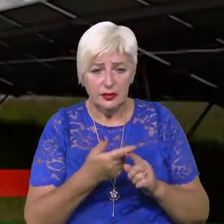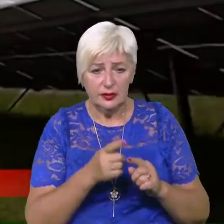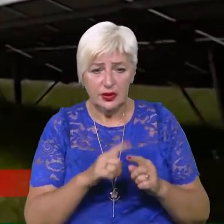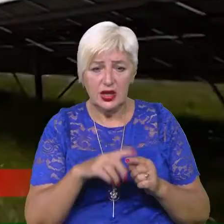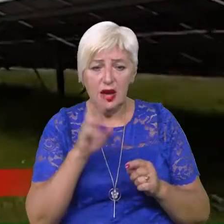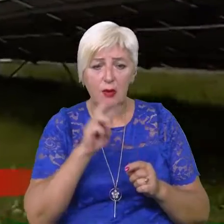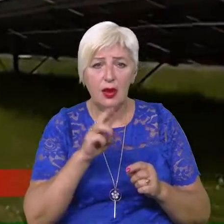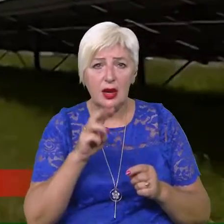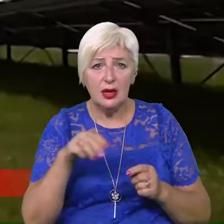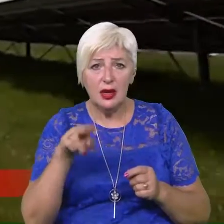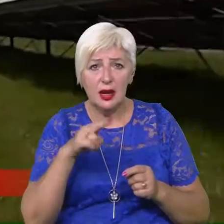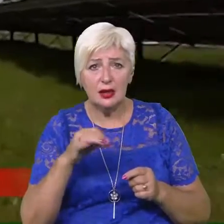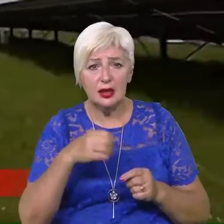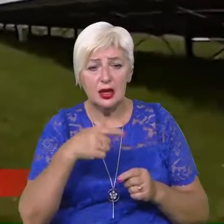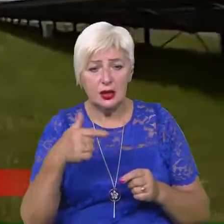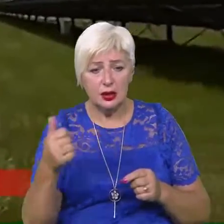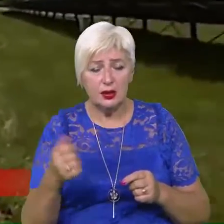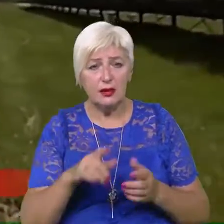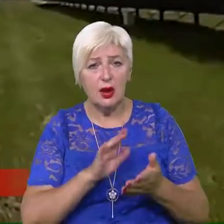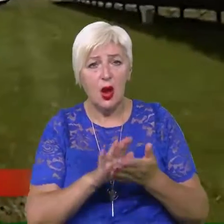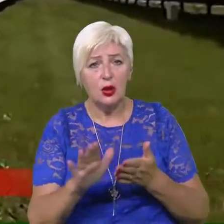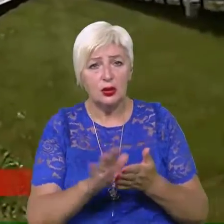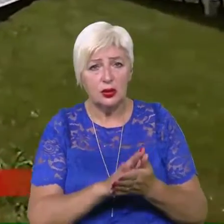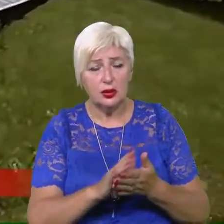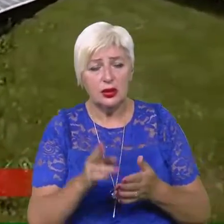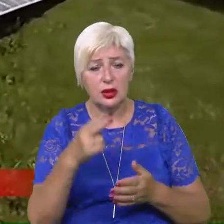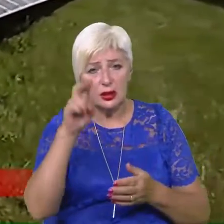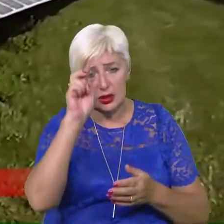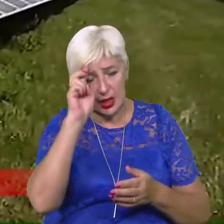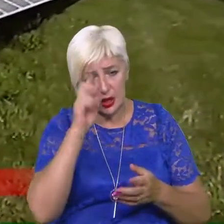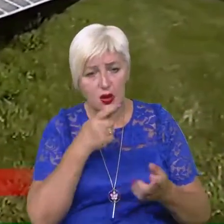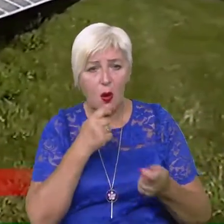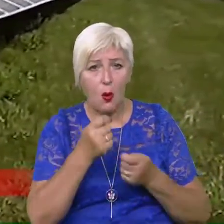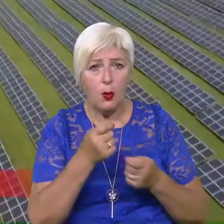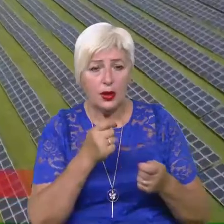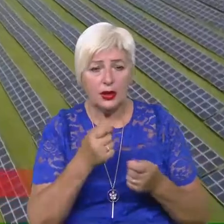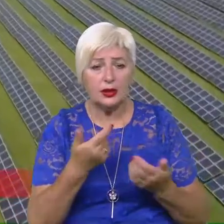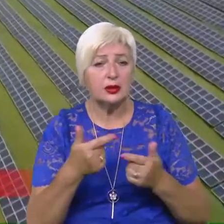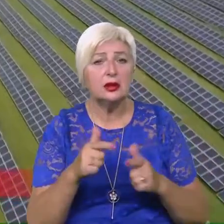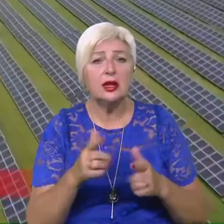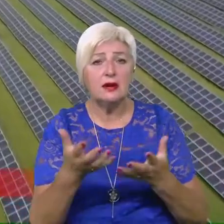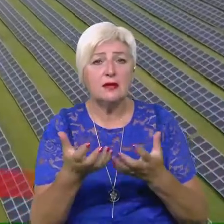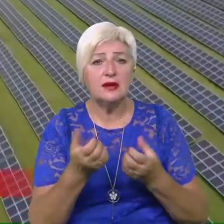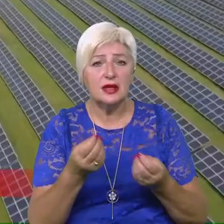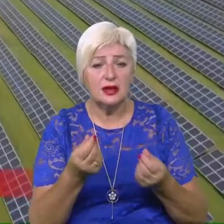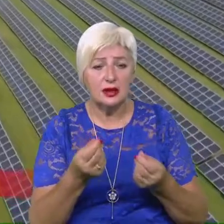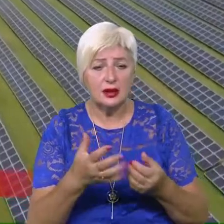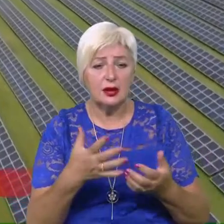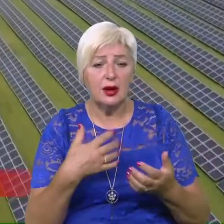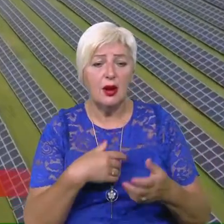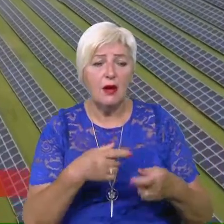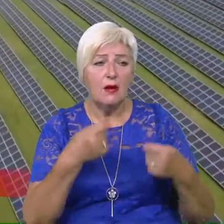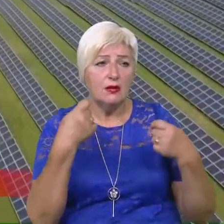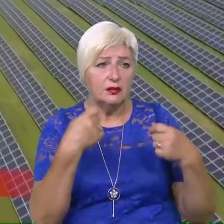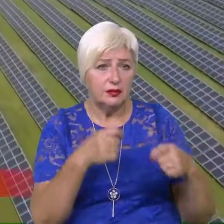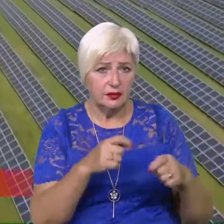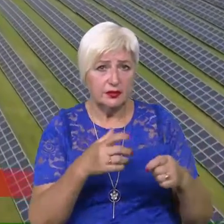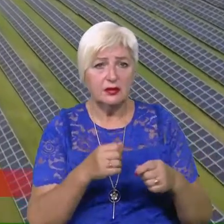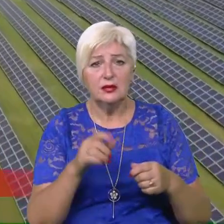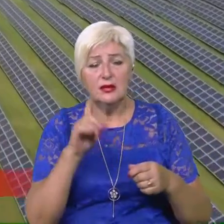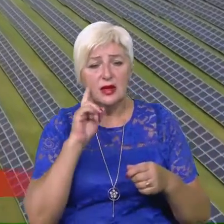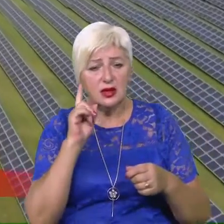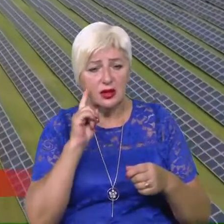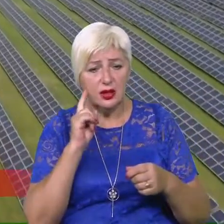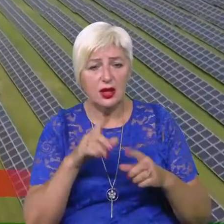гривень. Розрахуватися має держоператор. Де взяти кошти, вже зметикували. Виручать з продажу зелених облігацій. Цінні папери